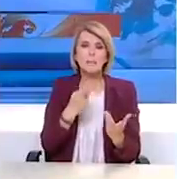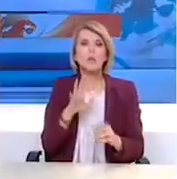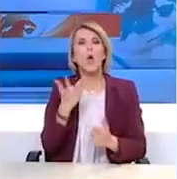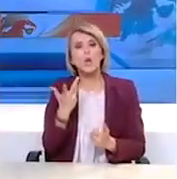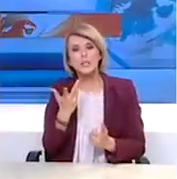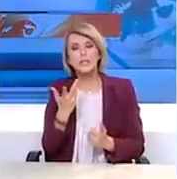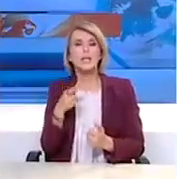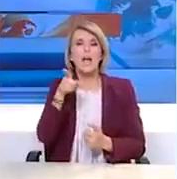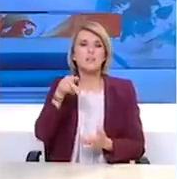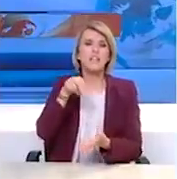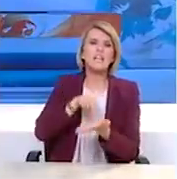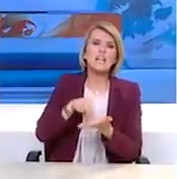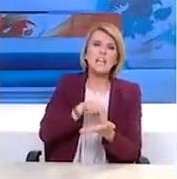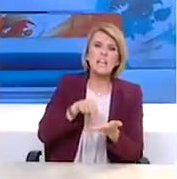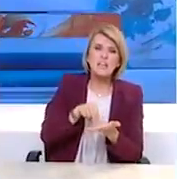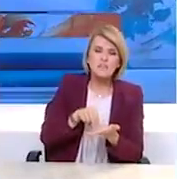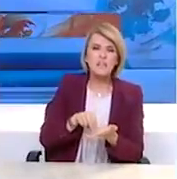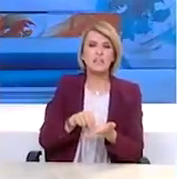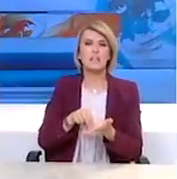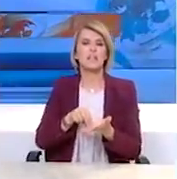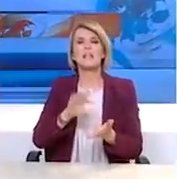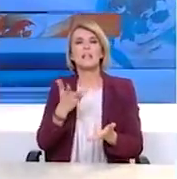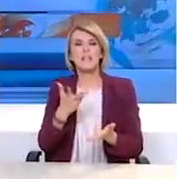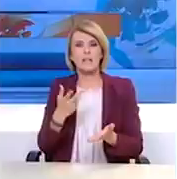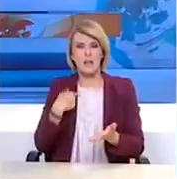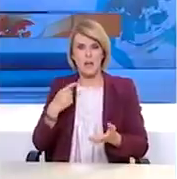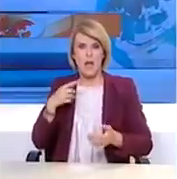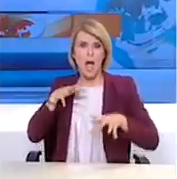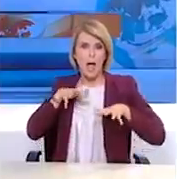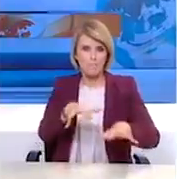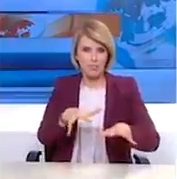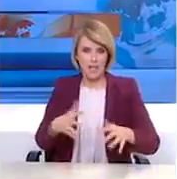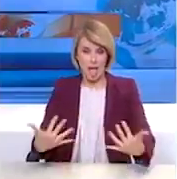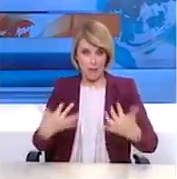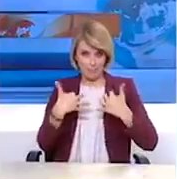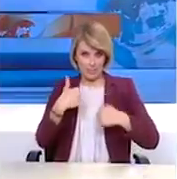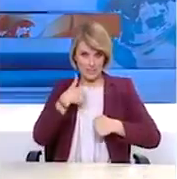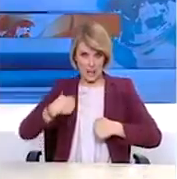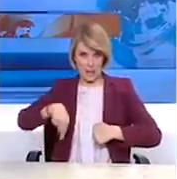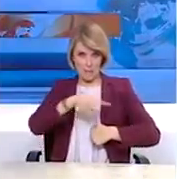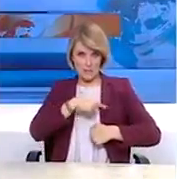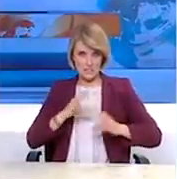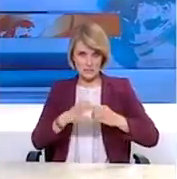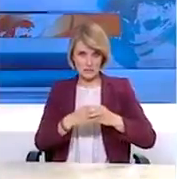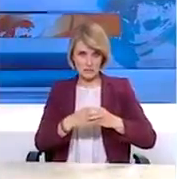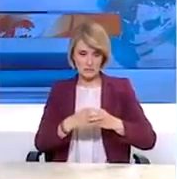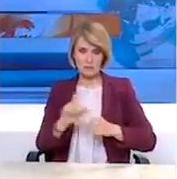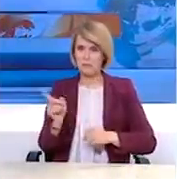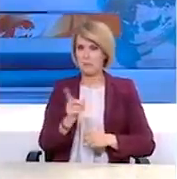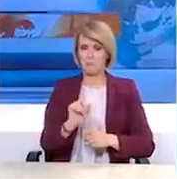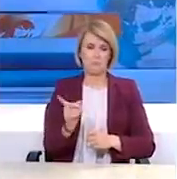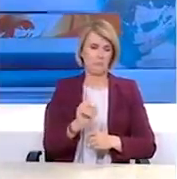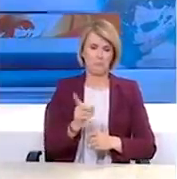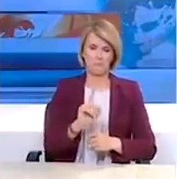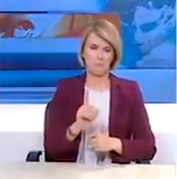Ρωμά, των του οικισμού εναντίον μας. Είναι παντελώς αβάσιμα και με περισσή ευθύνη, παρόλο που